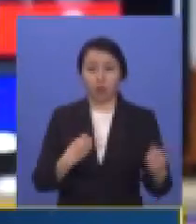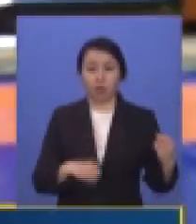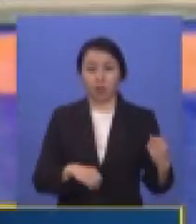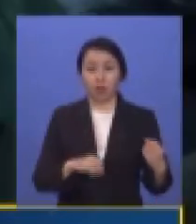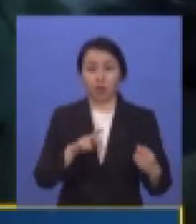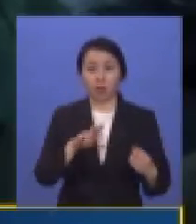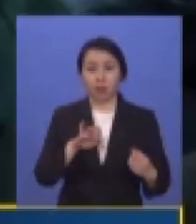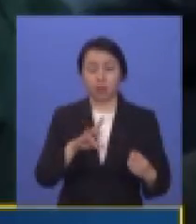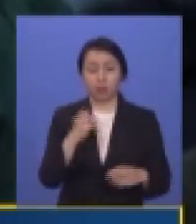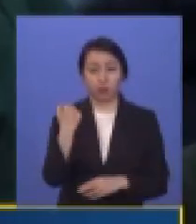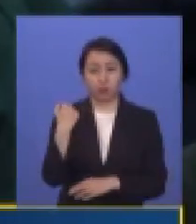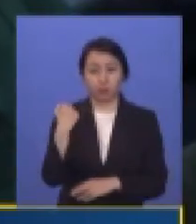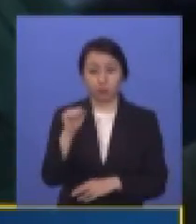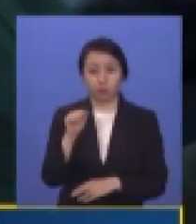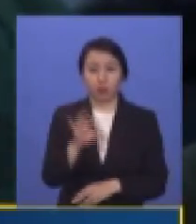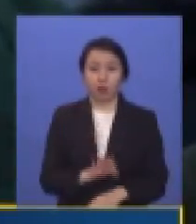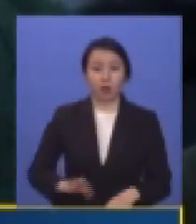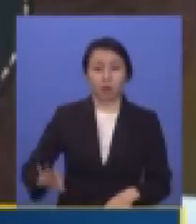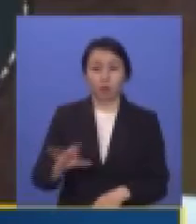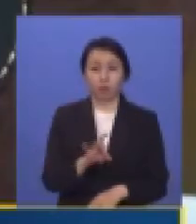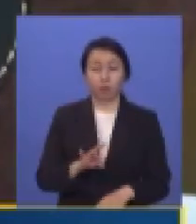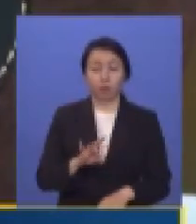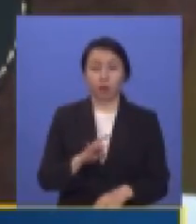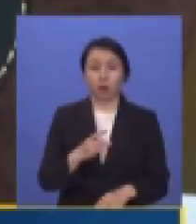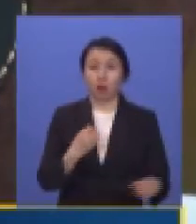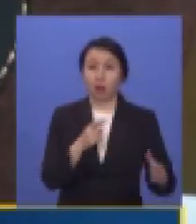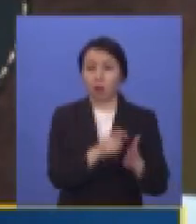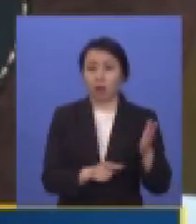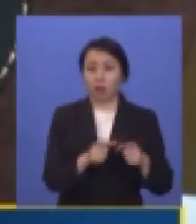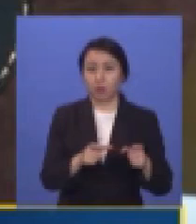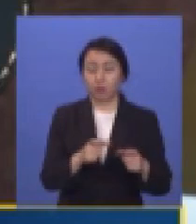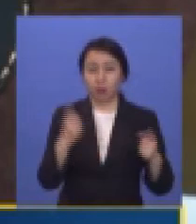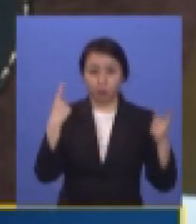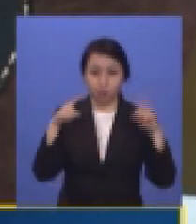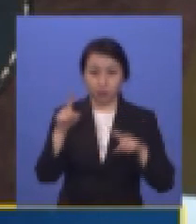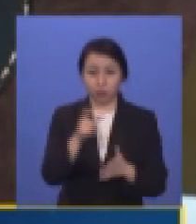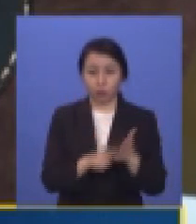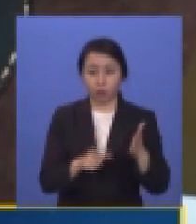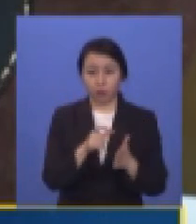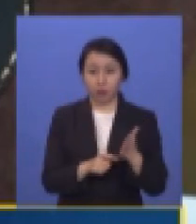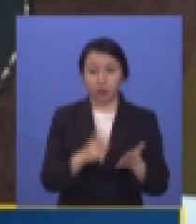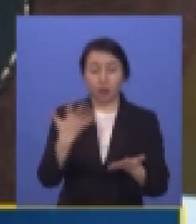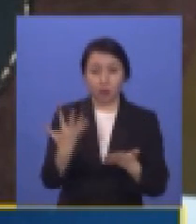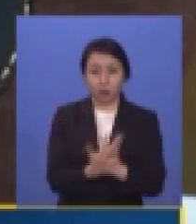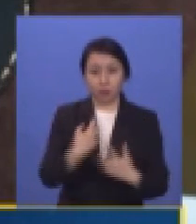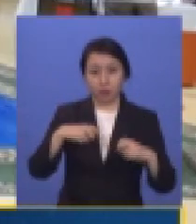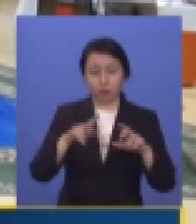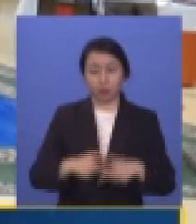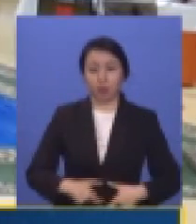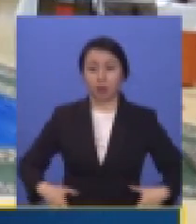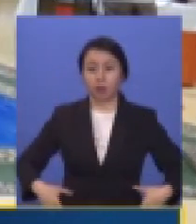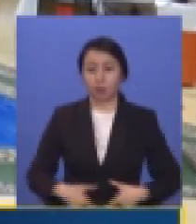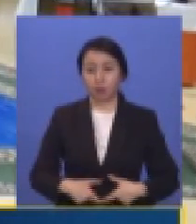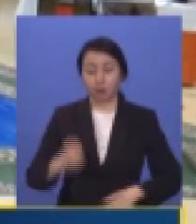Ерика Аскарова, призер областных, республиканских айтысов и поэтических конкурсов. Он стал обладателем специального пояса и